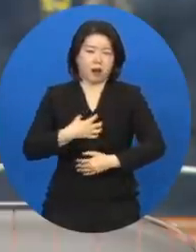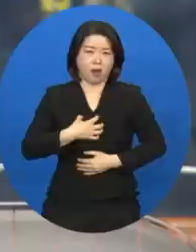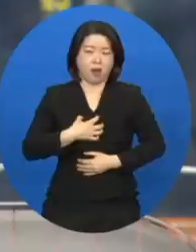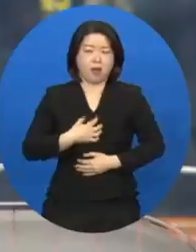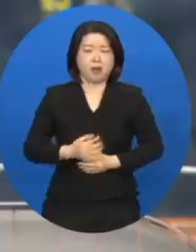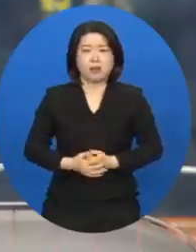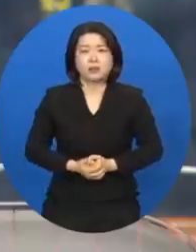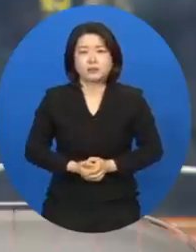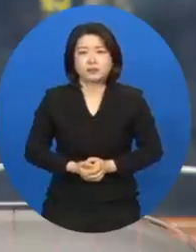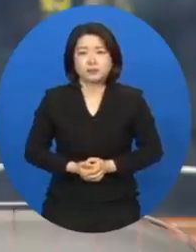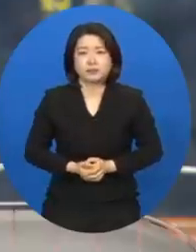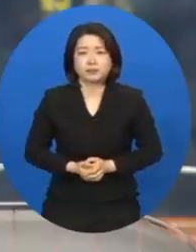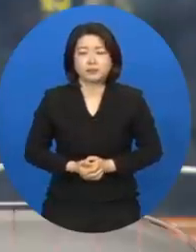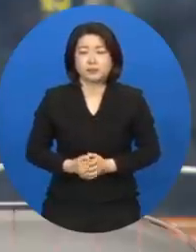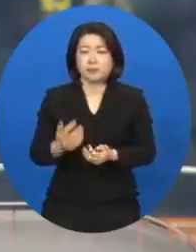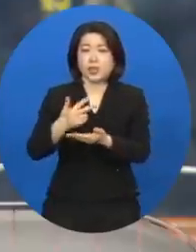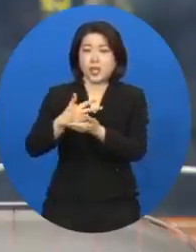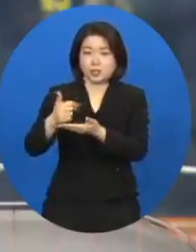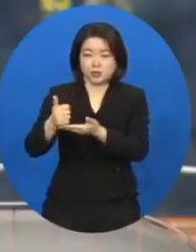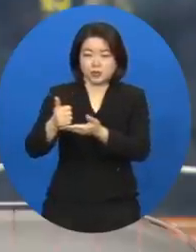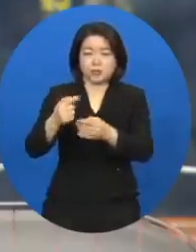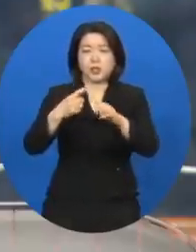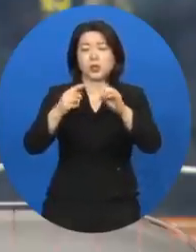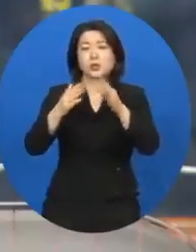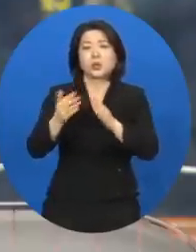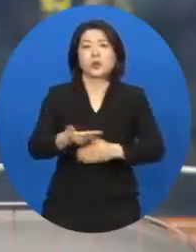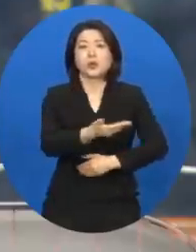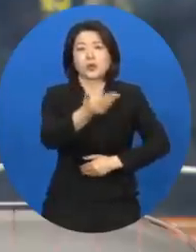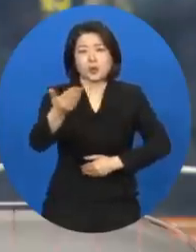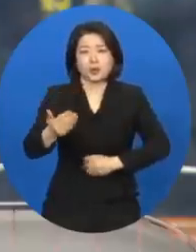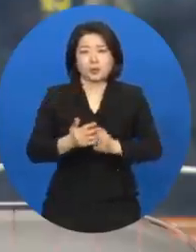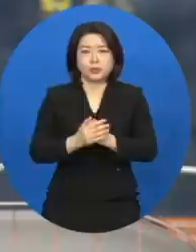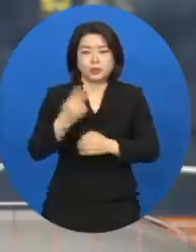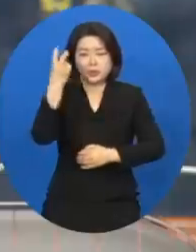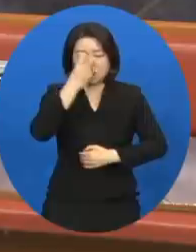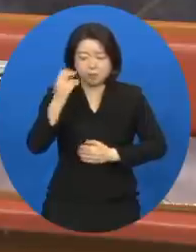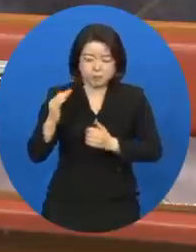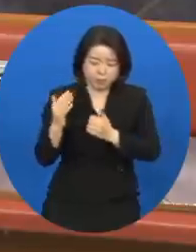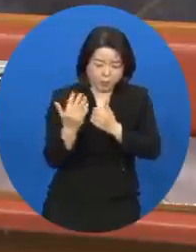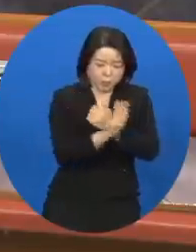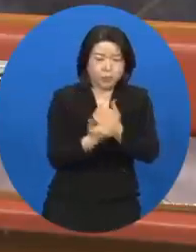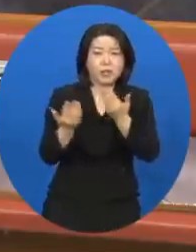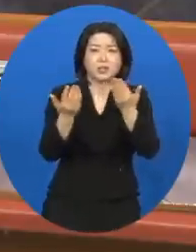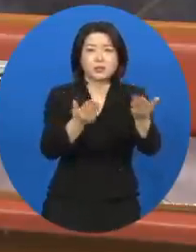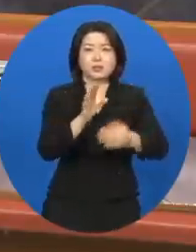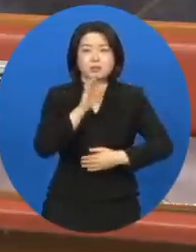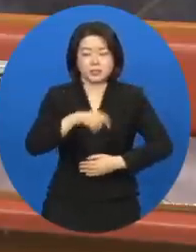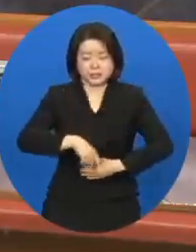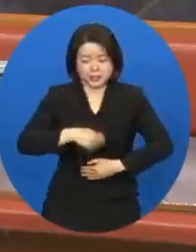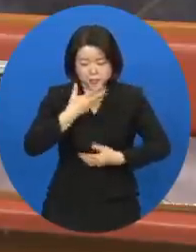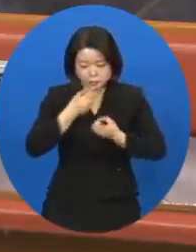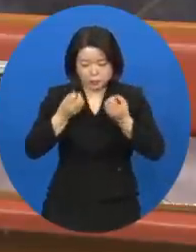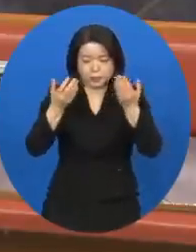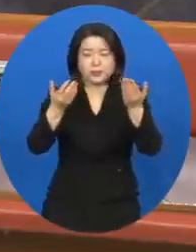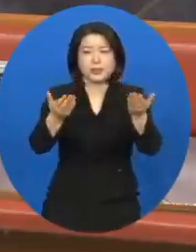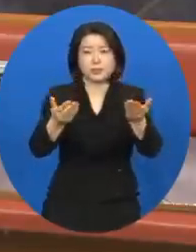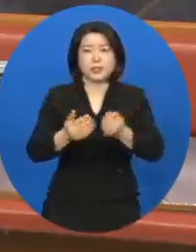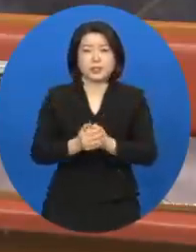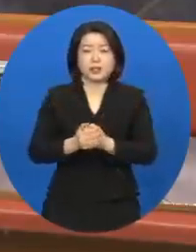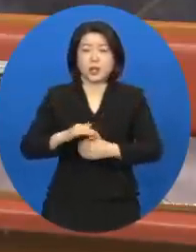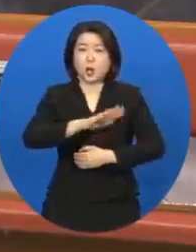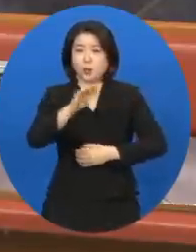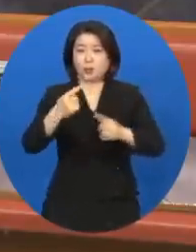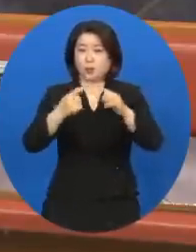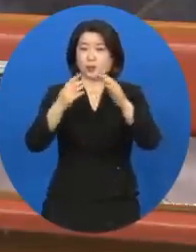강한데 주님께서 교우 여러분들을 지키시기를 진심으로 축복합니다. 우리 교우